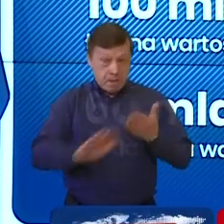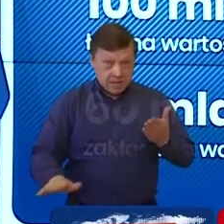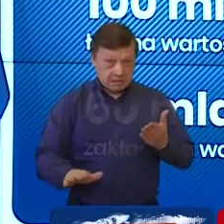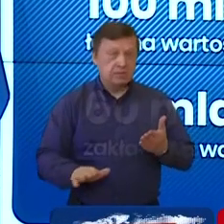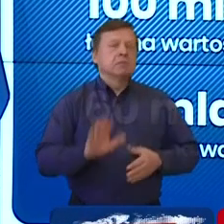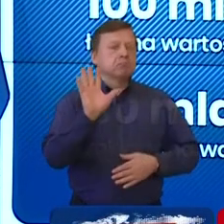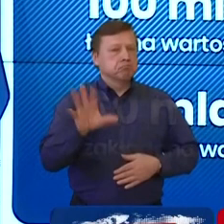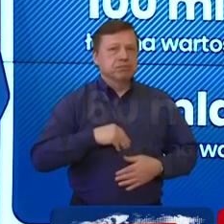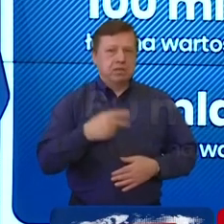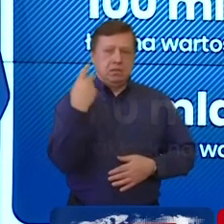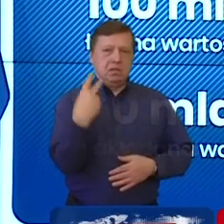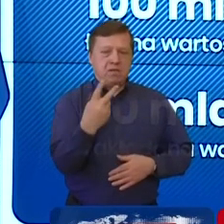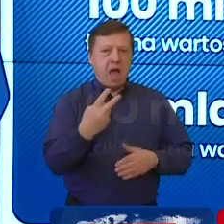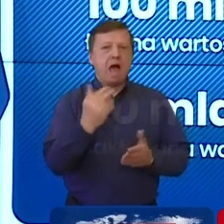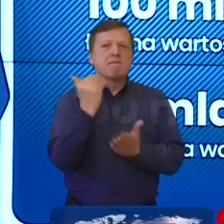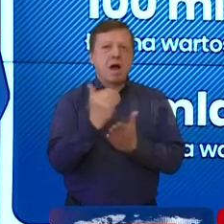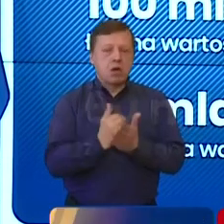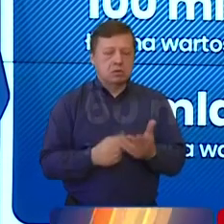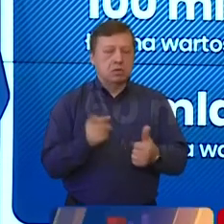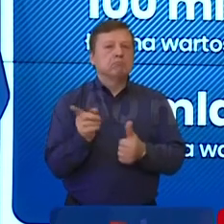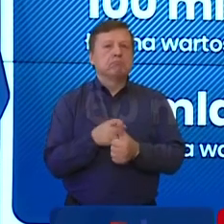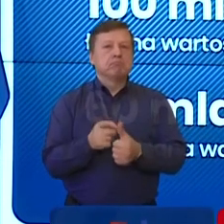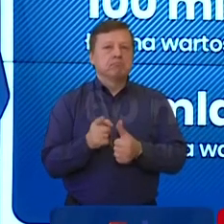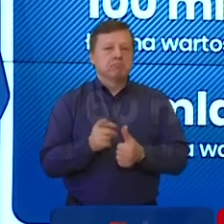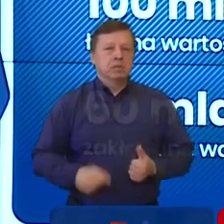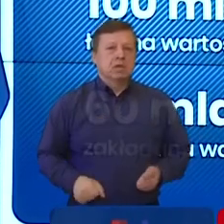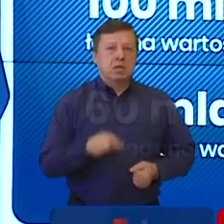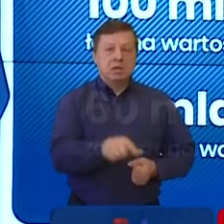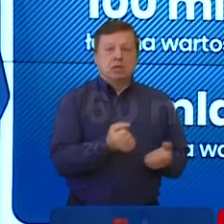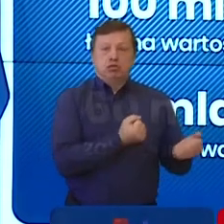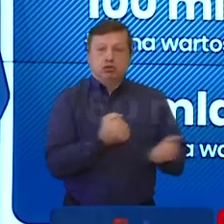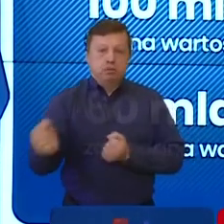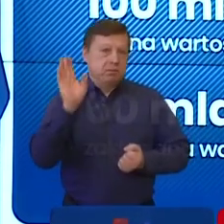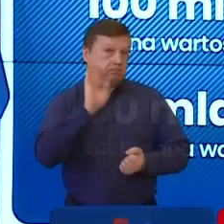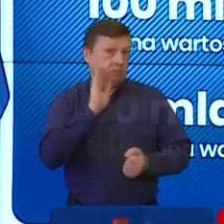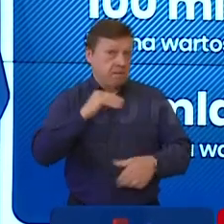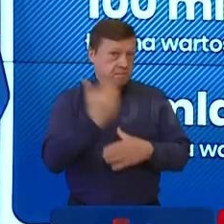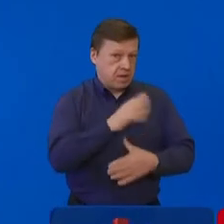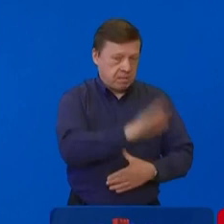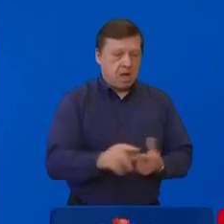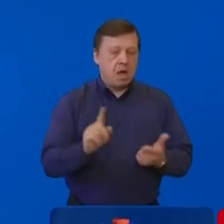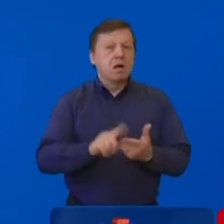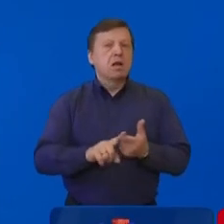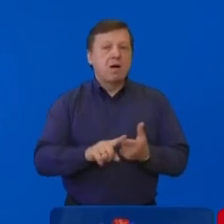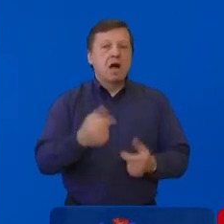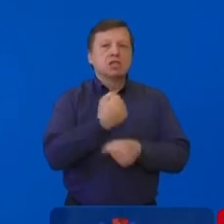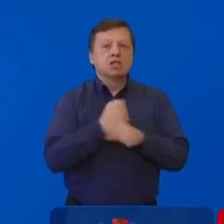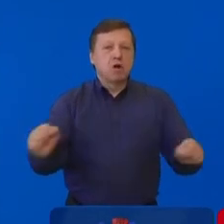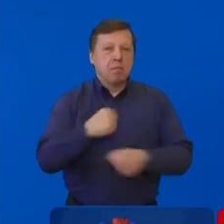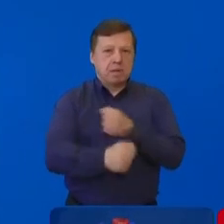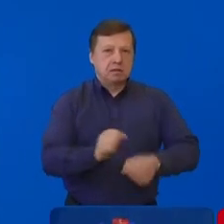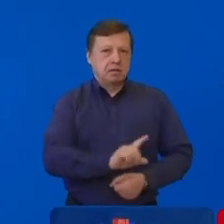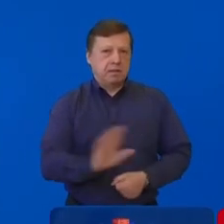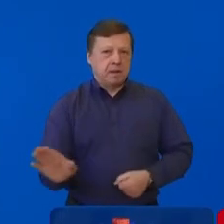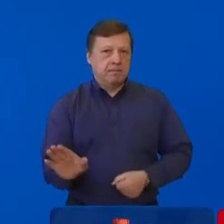spełnić dwa proste warunki. Pierwszy to utrzymujesz działalność, drugi nie zwalniasz pracowników.